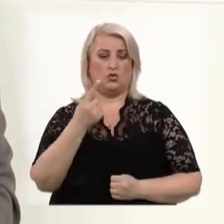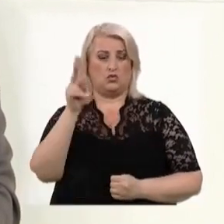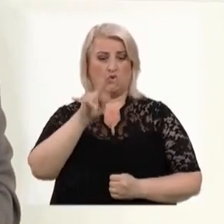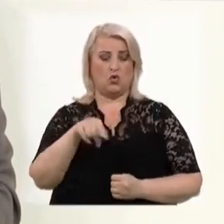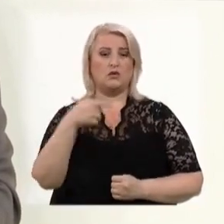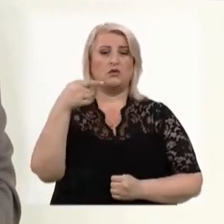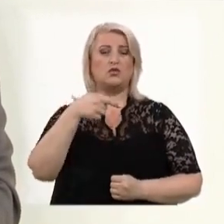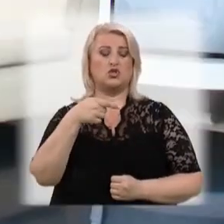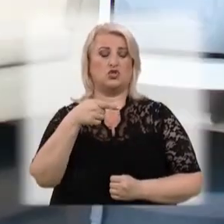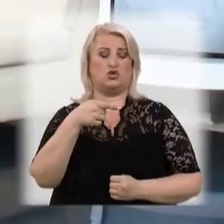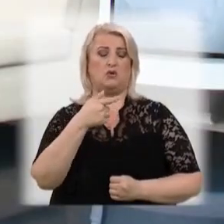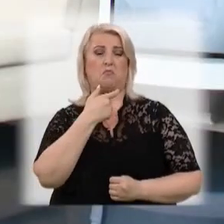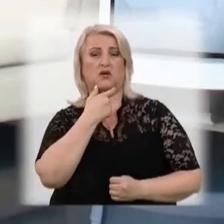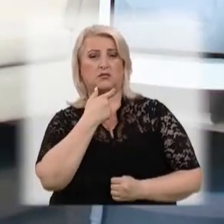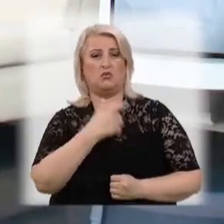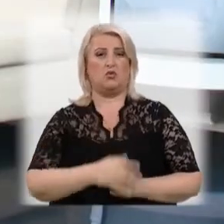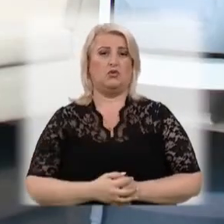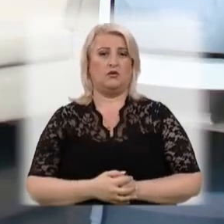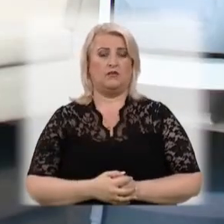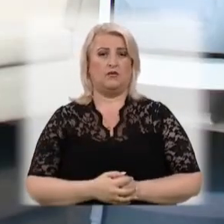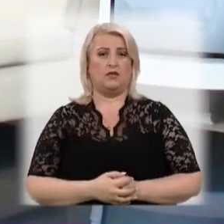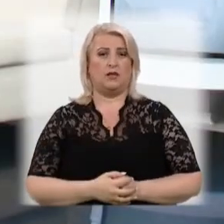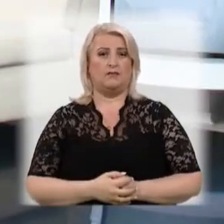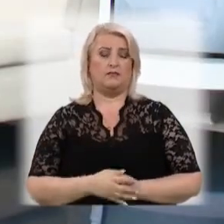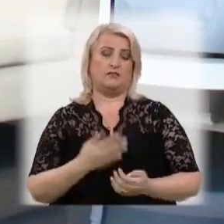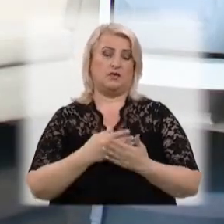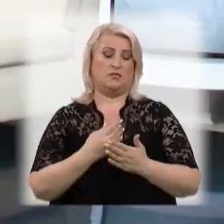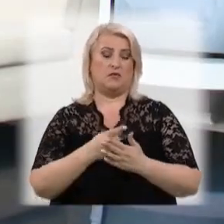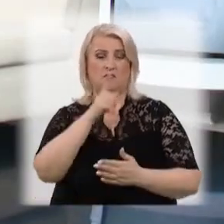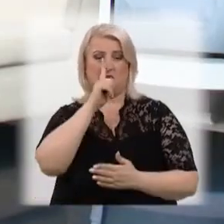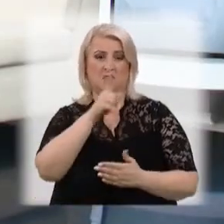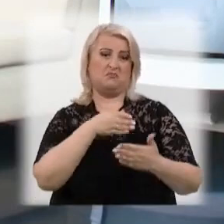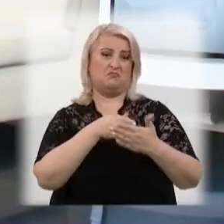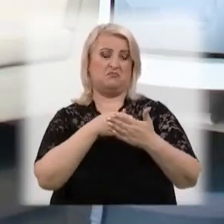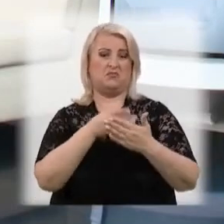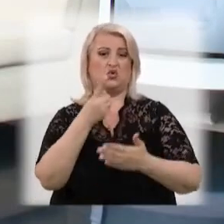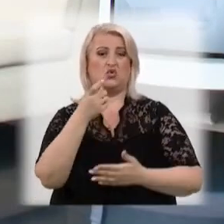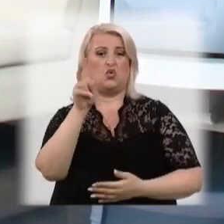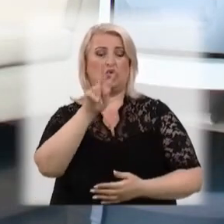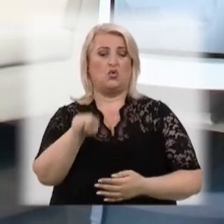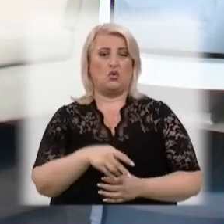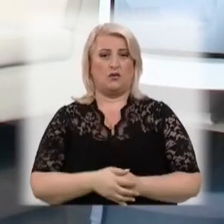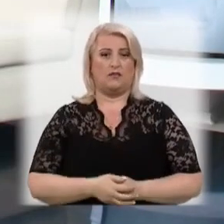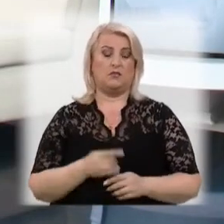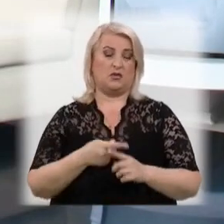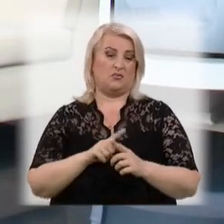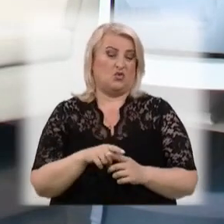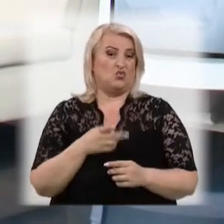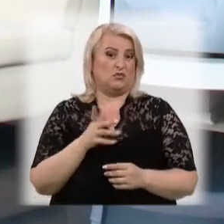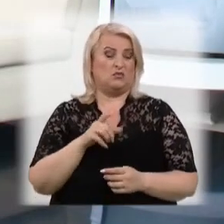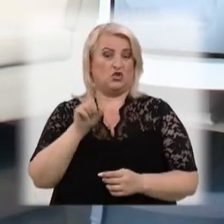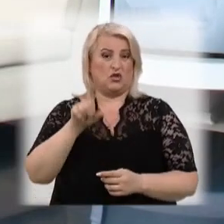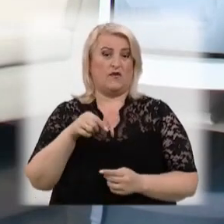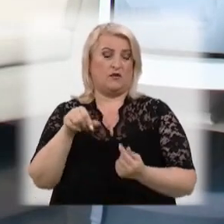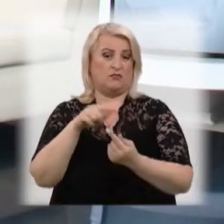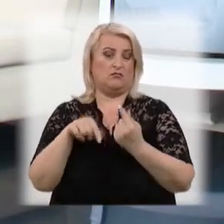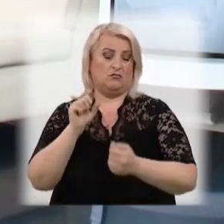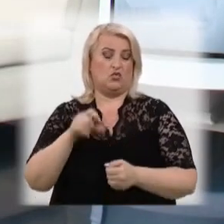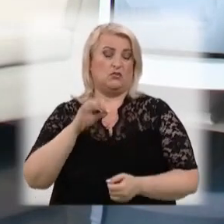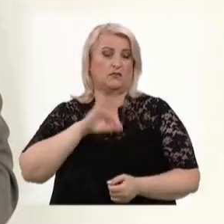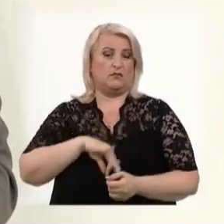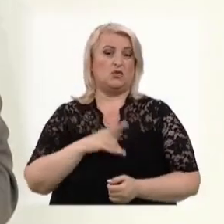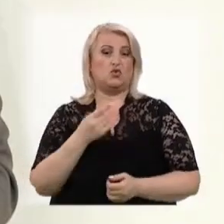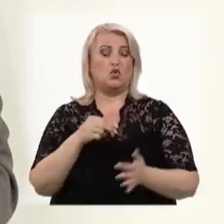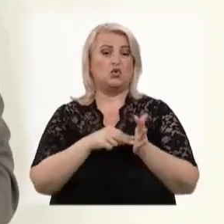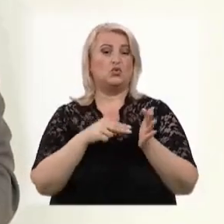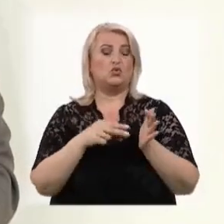așa Fischer boel și tre să avem 100 de mii pe luna sută de dolari pun adică moartea un indicator pe care antreprenorul pot să îl urmărească are sens Cât